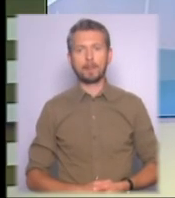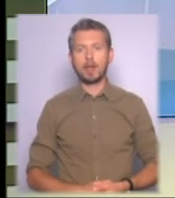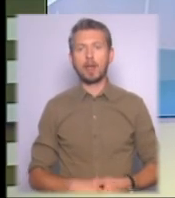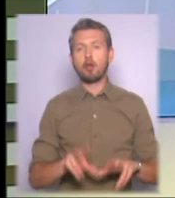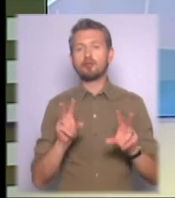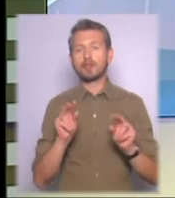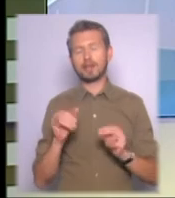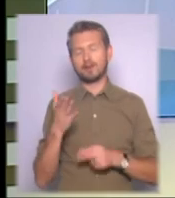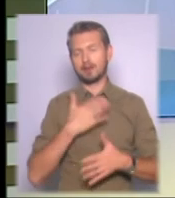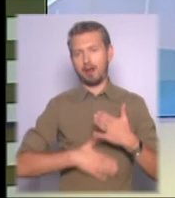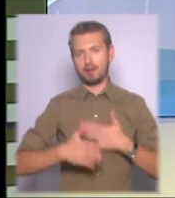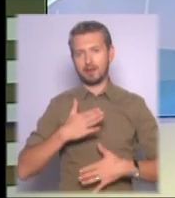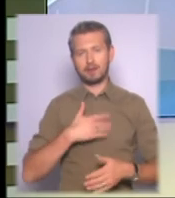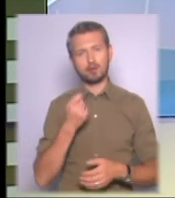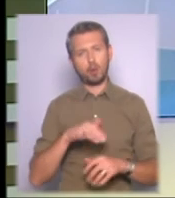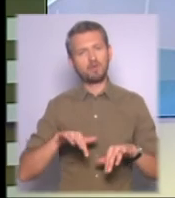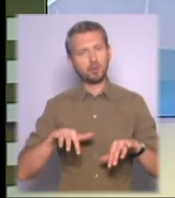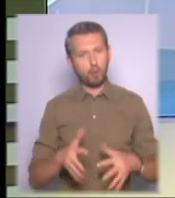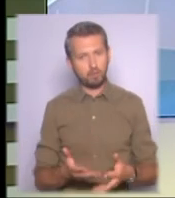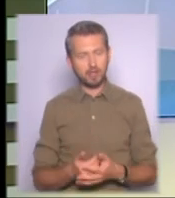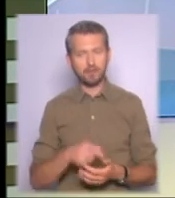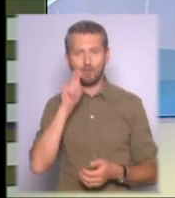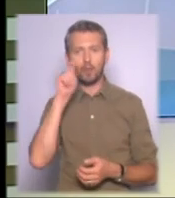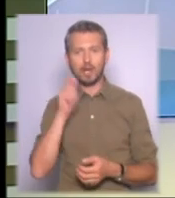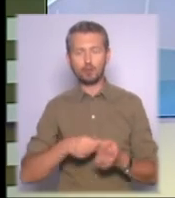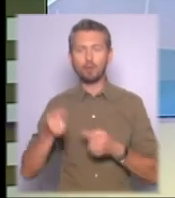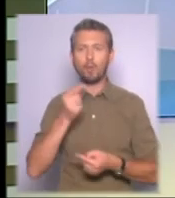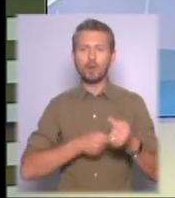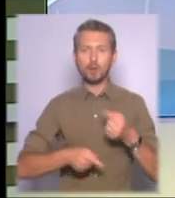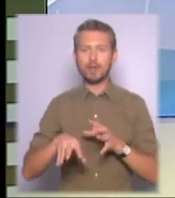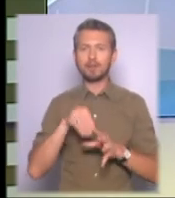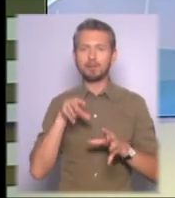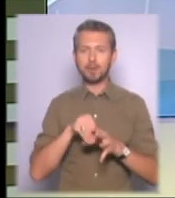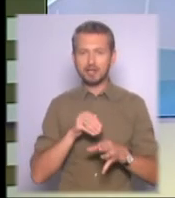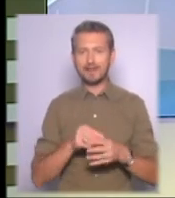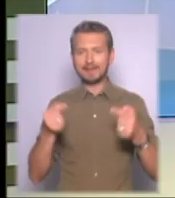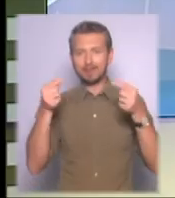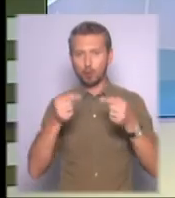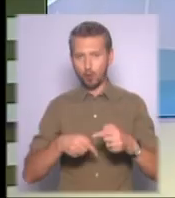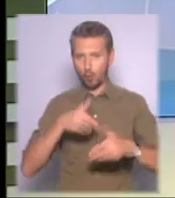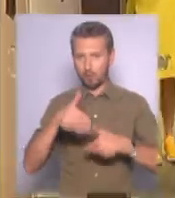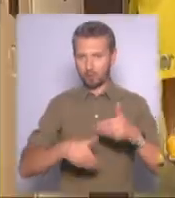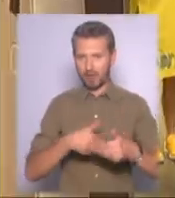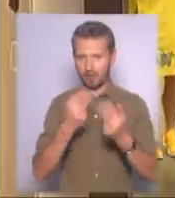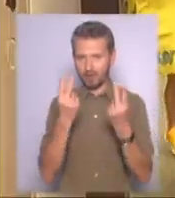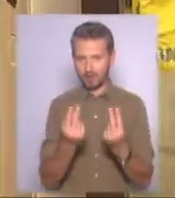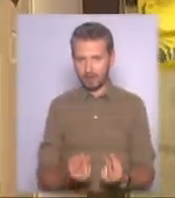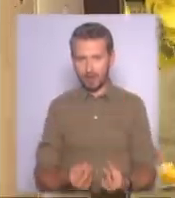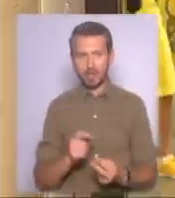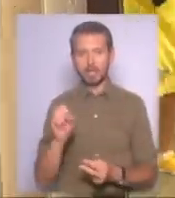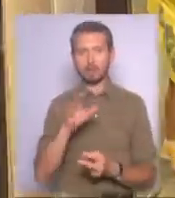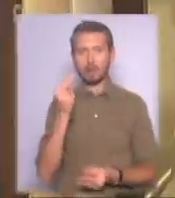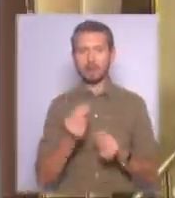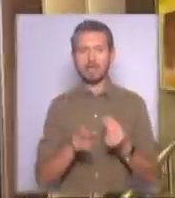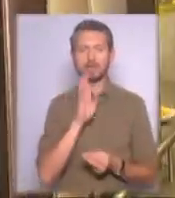Щасливі і радісні, і трохи втомлені. До України повернулася збірна синхронного плавання. На європейських іграх дівчата